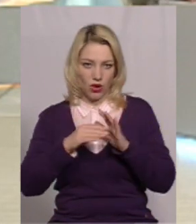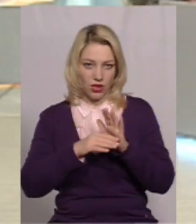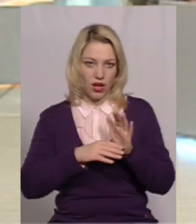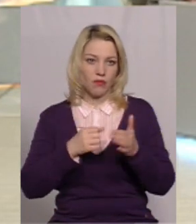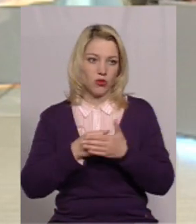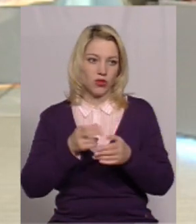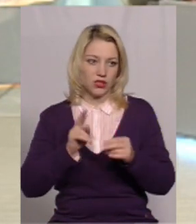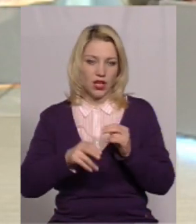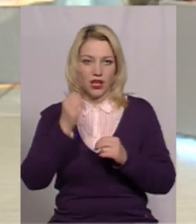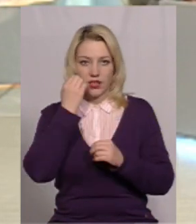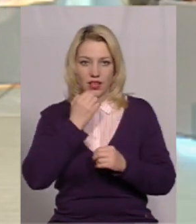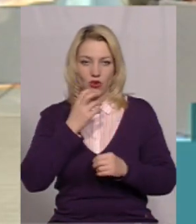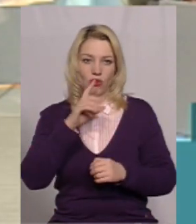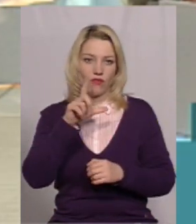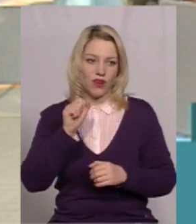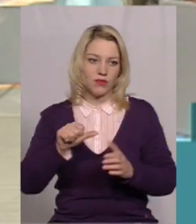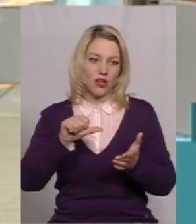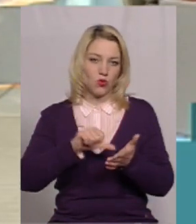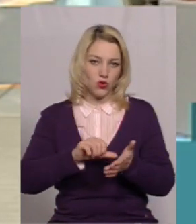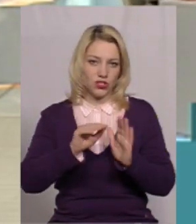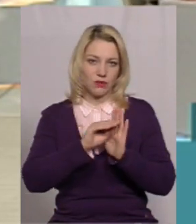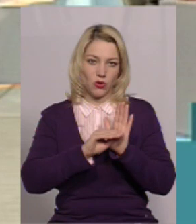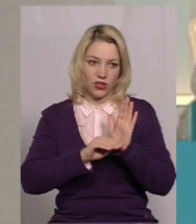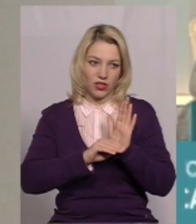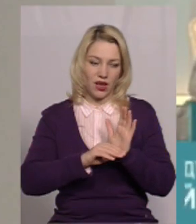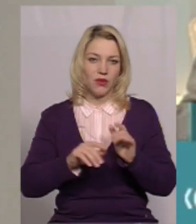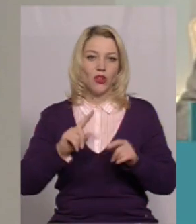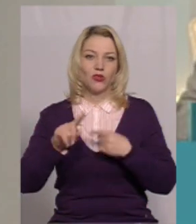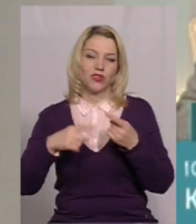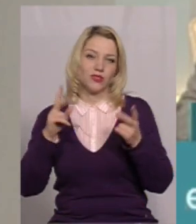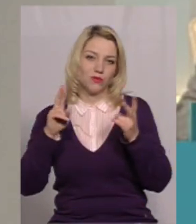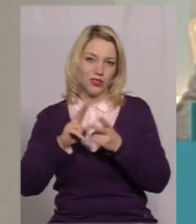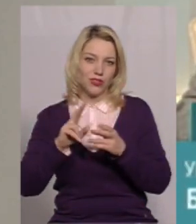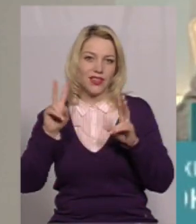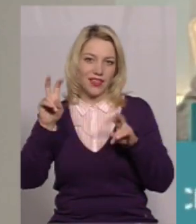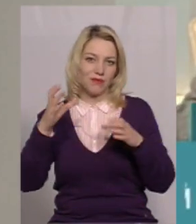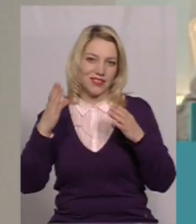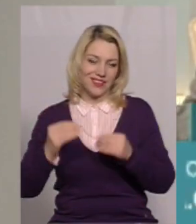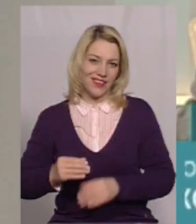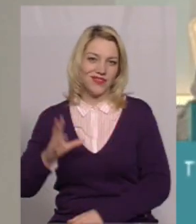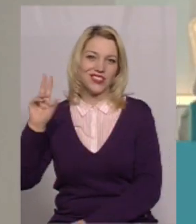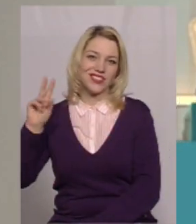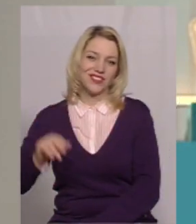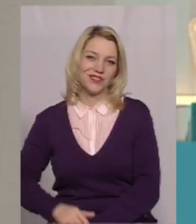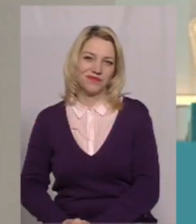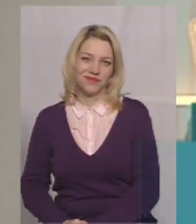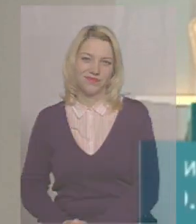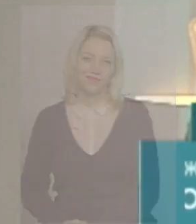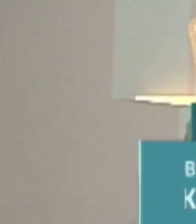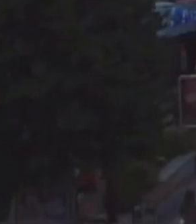кінця. Дякую вам за участь у програмі. До зустрічі у темі дня. Всього найкращого.